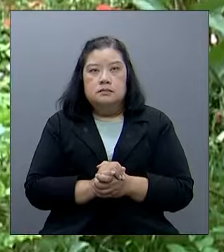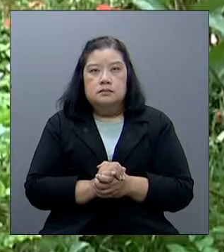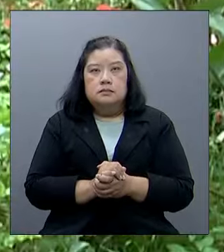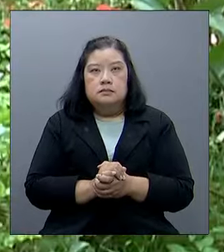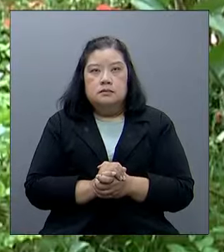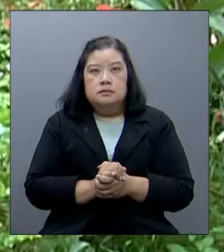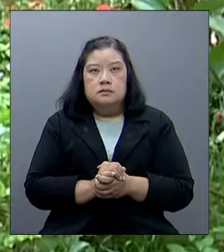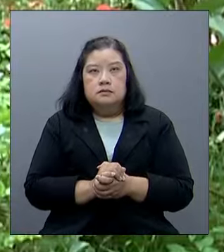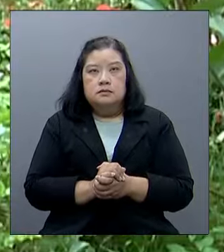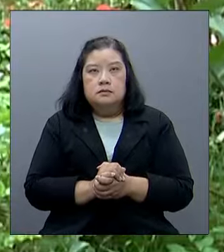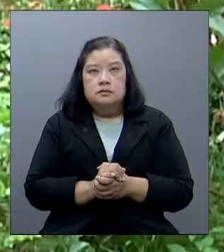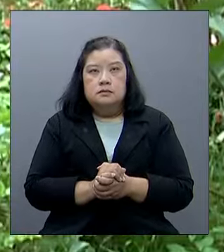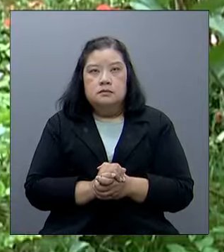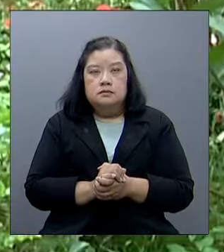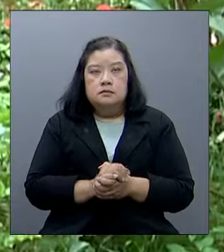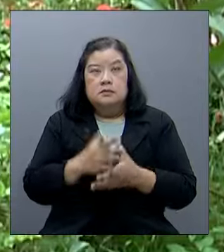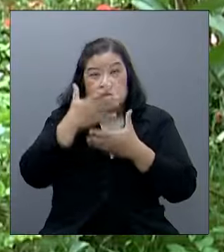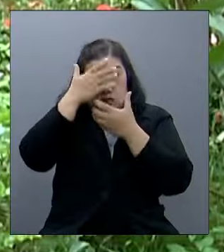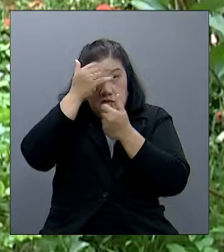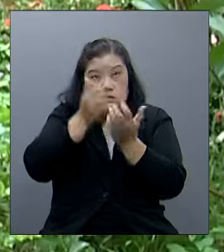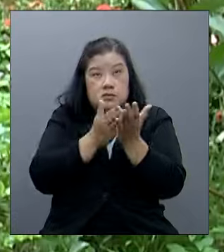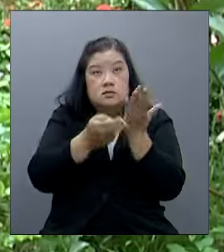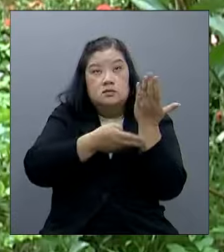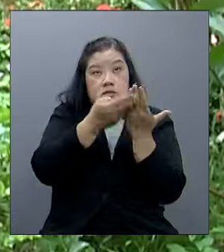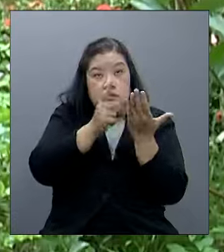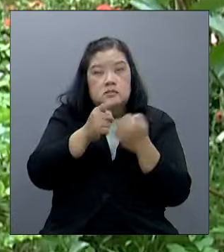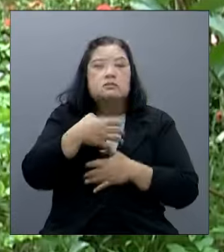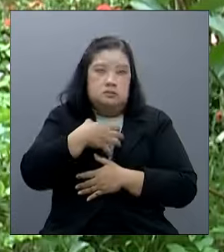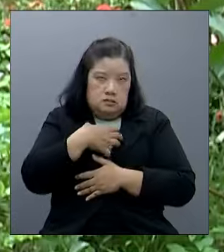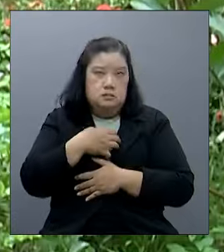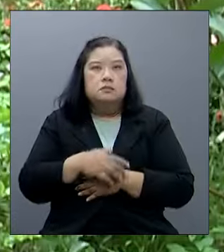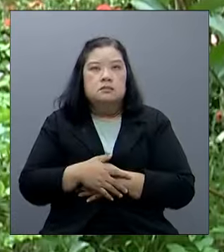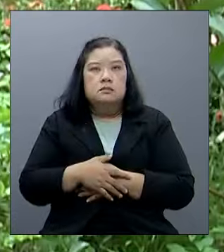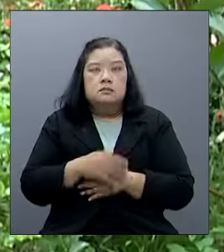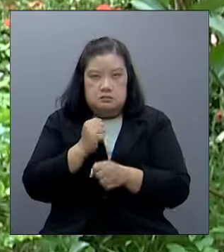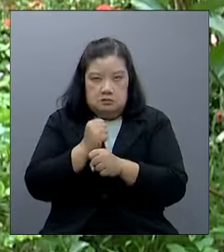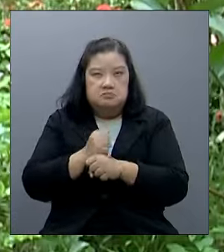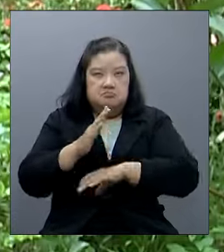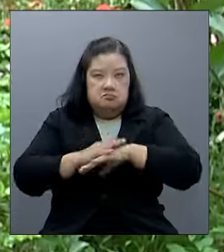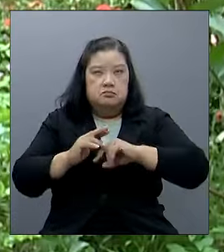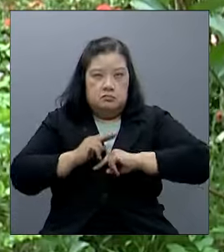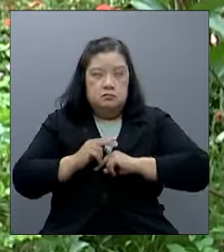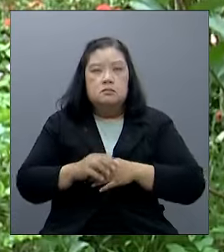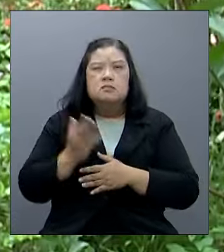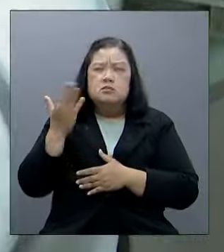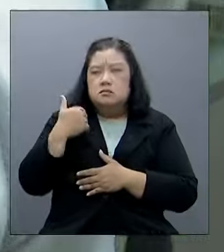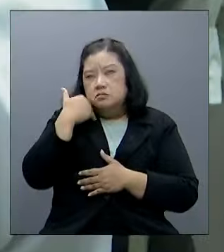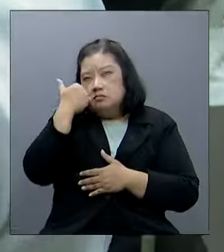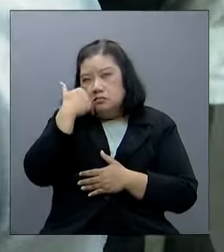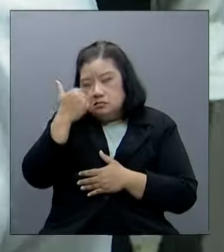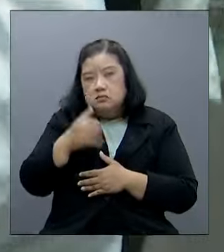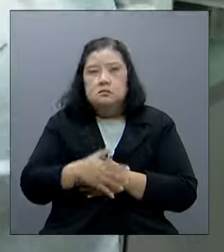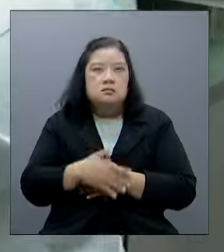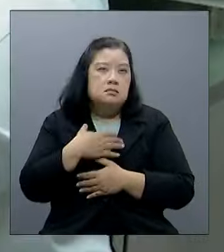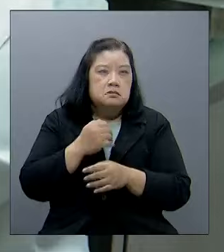ที่หนูสนใจด้านการโรงแรมหนูอยากพัฒนาความสามารถตัวเองนะคะคือหนูเป็นคนที่ไม่ค่อยกล้าแสดงออกในมุมต่